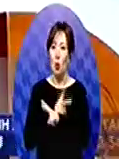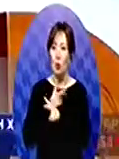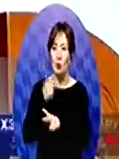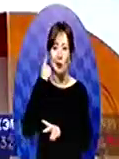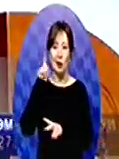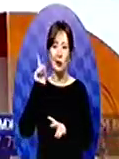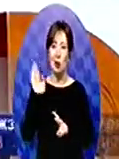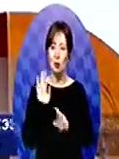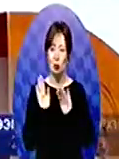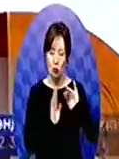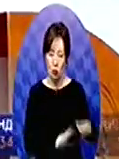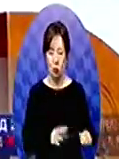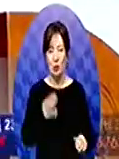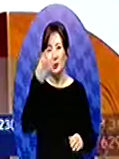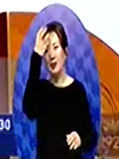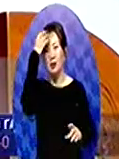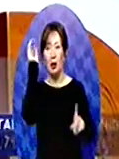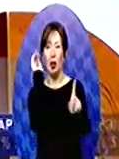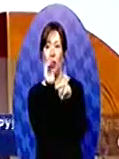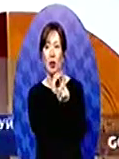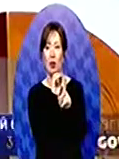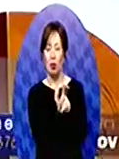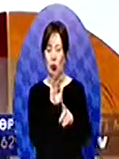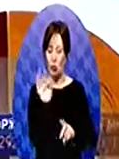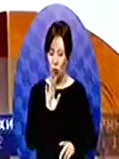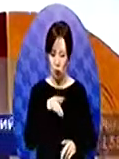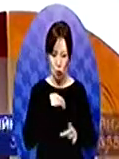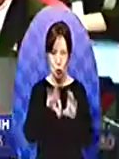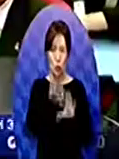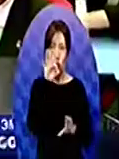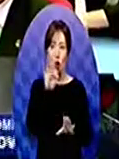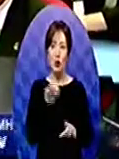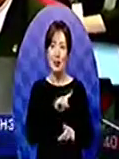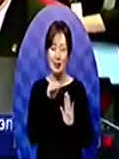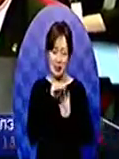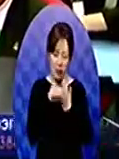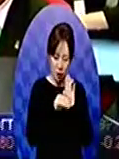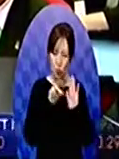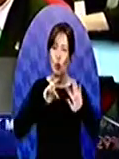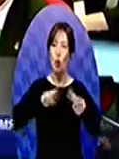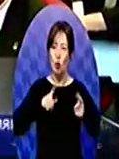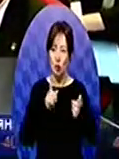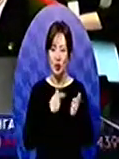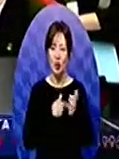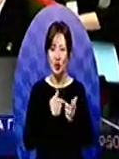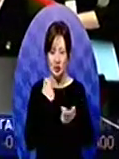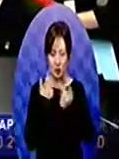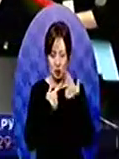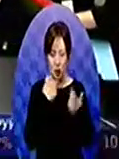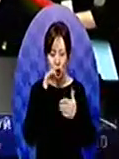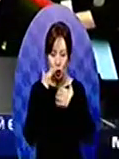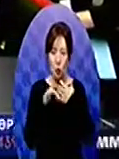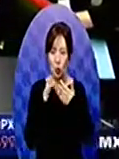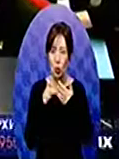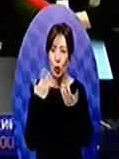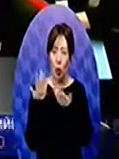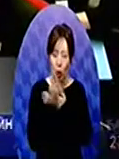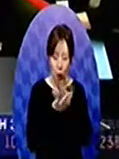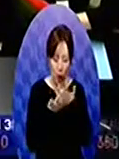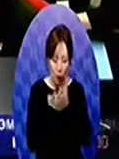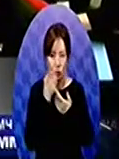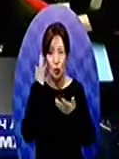байх, за бас сонгогдох зарчмыг нь ч өөрчлөх хэрэгтэй гэсэн саналыг зөвлөлдөх санал асуулгыг зохион байгуулагчдын зүгээс гаргаад байна.